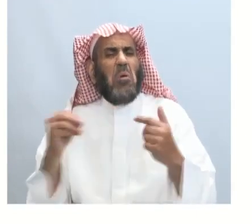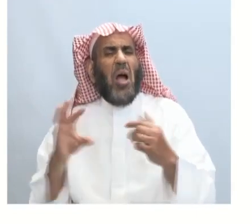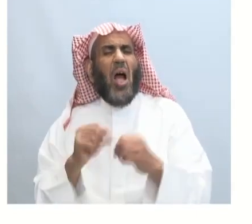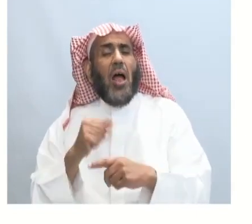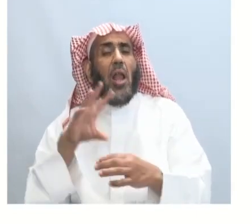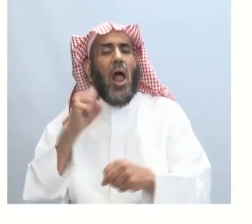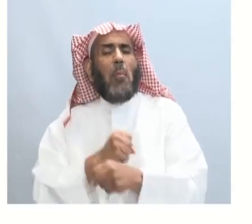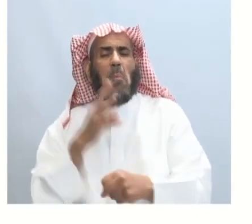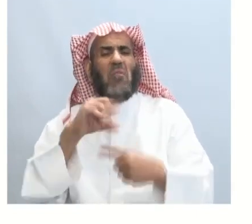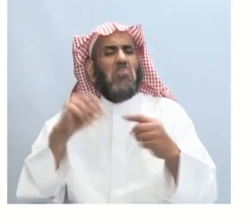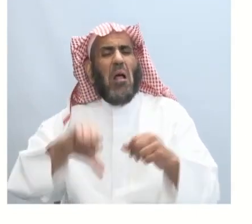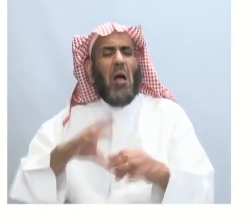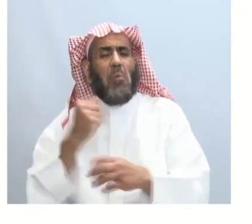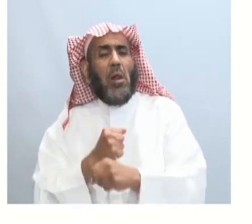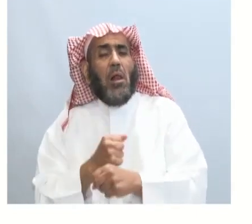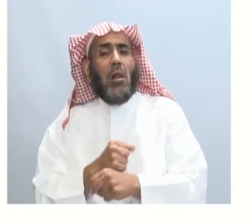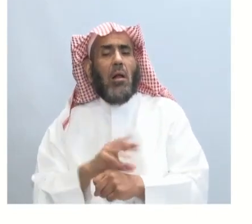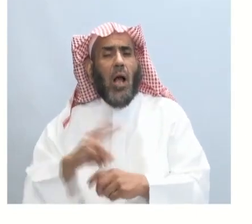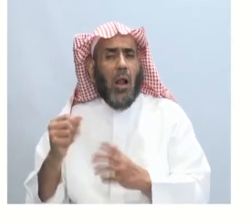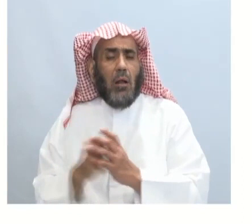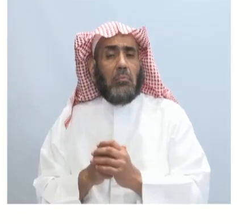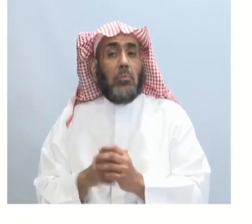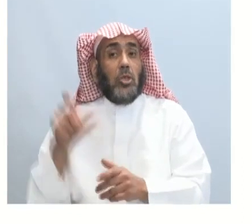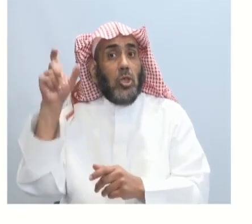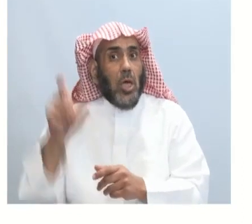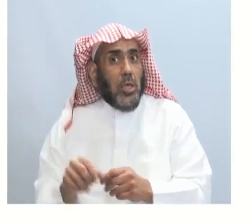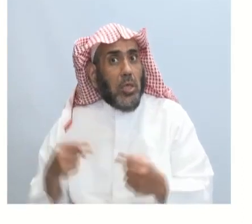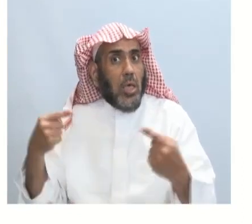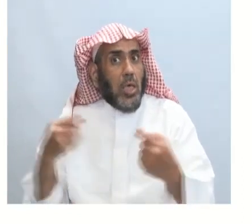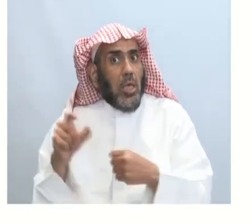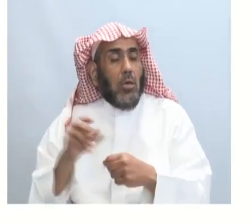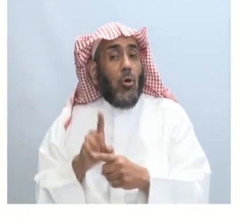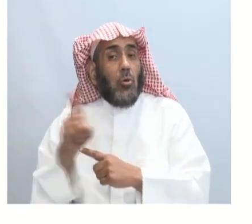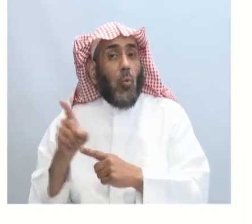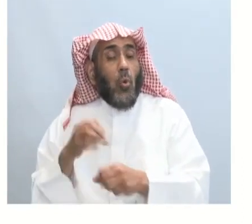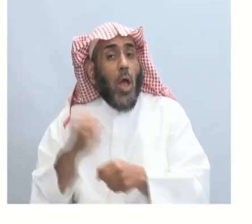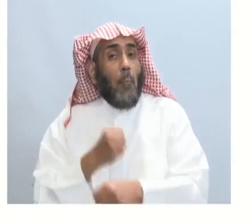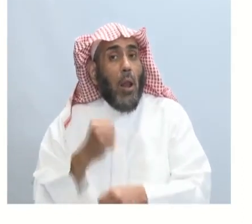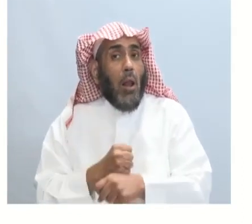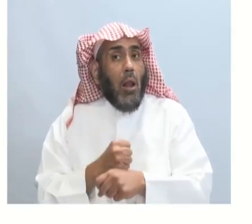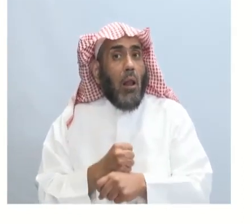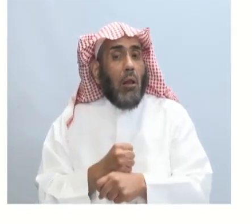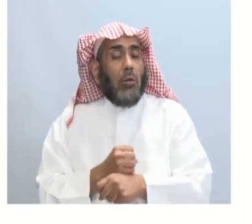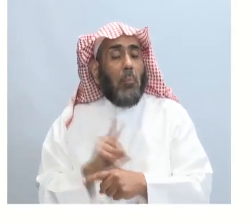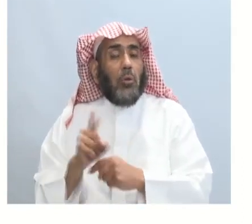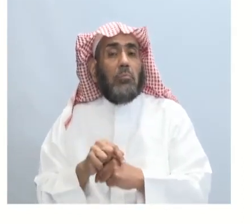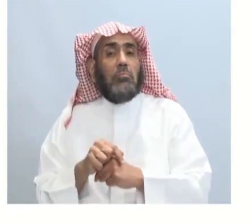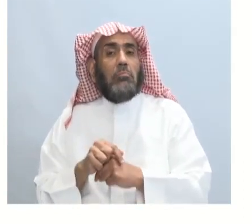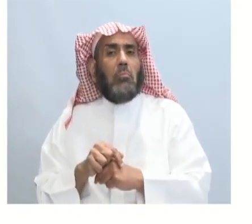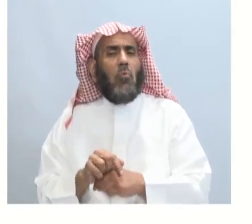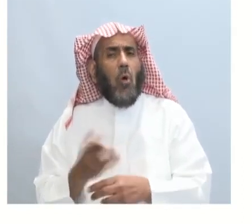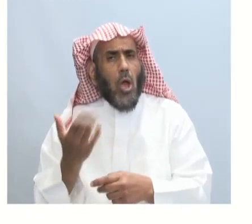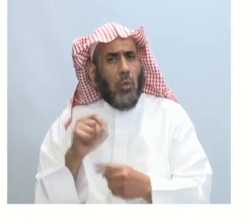الامتناع عن عمل معين كحال شخص الذي عنده يعمل يعمل عنده